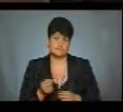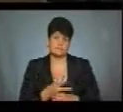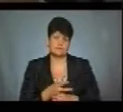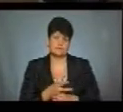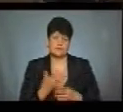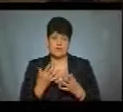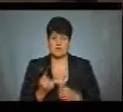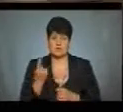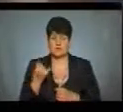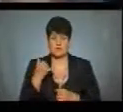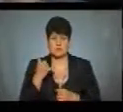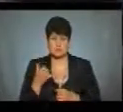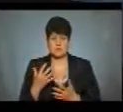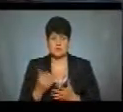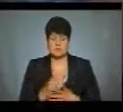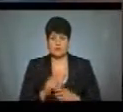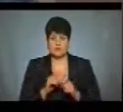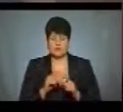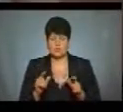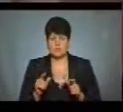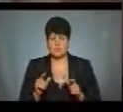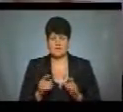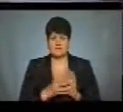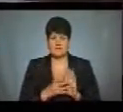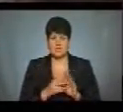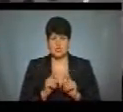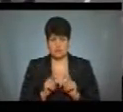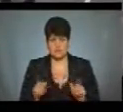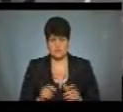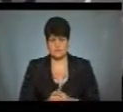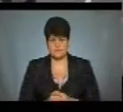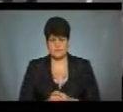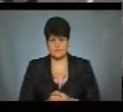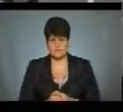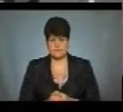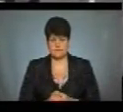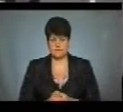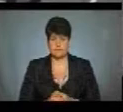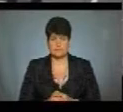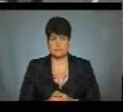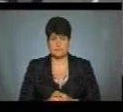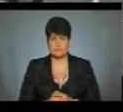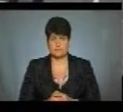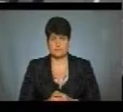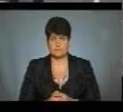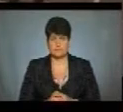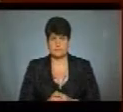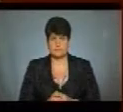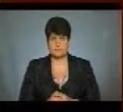телефон виявили в абітурієнта у пункті тестування у 9-й школі. Марія Котенко, Андрій Бодак. Новини.